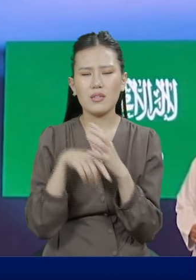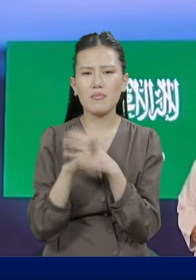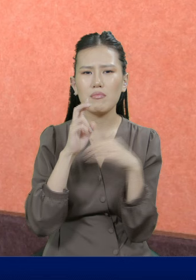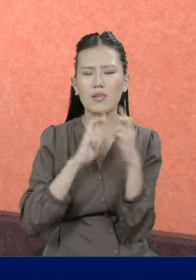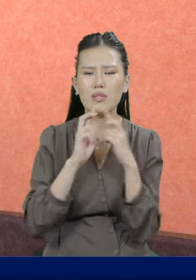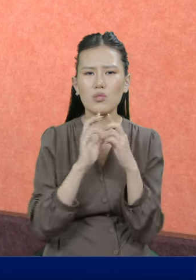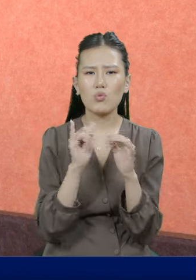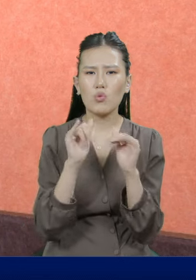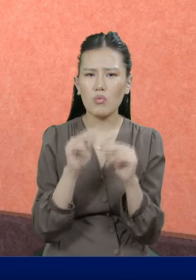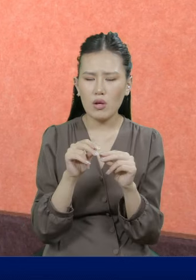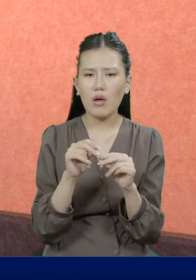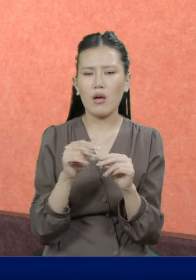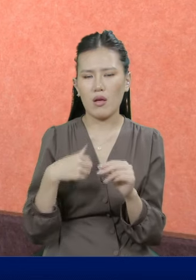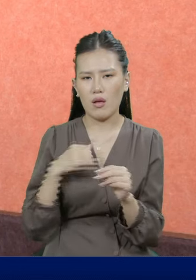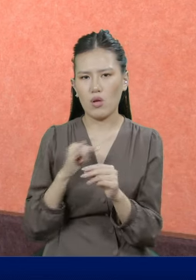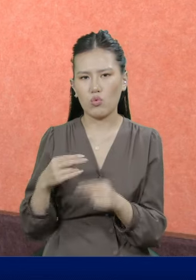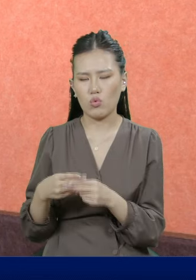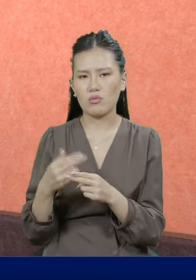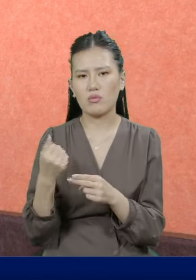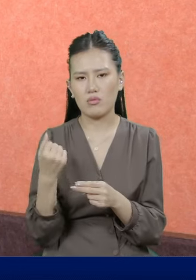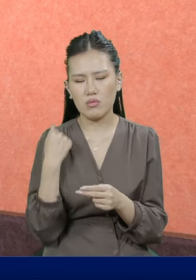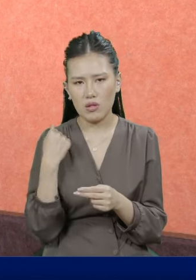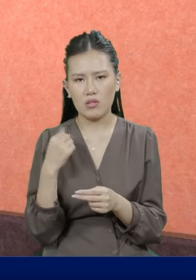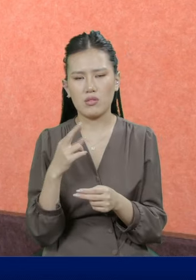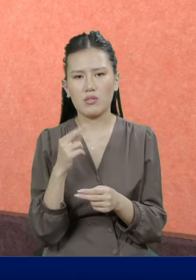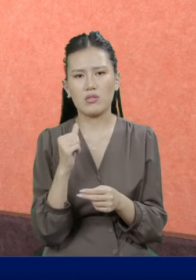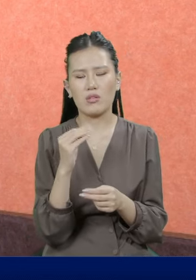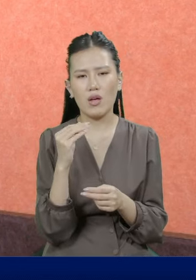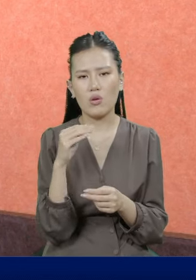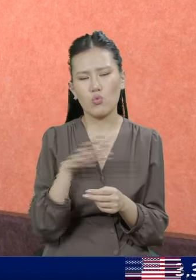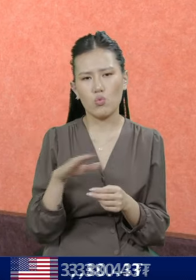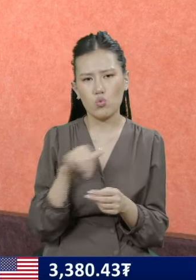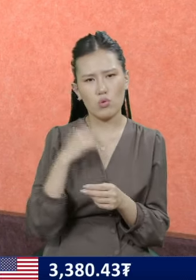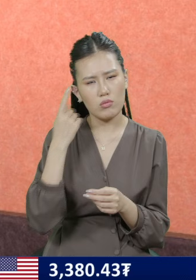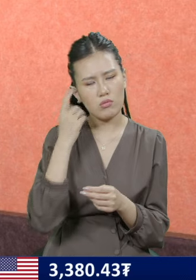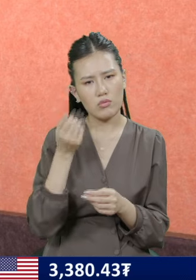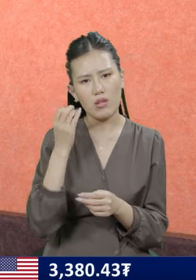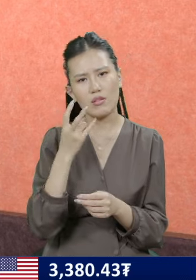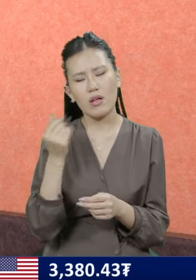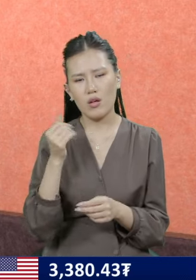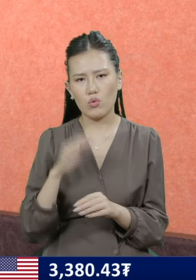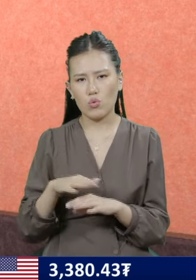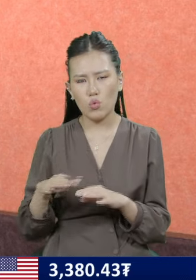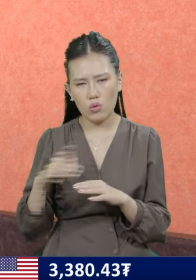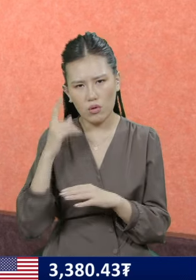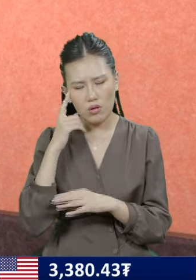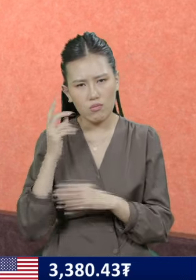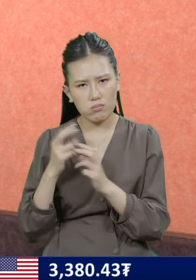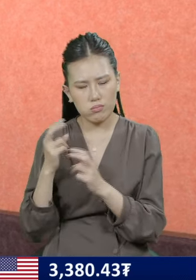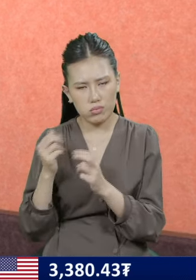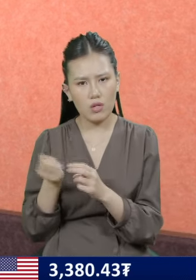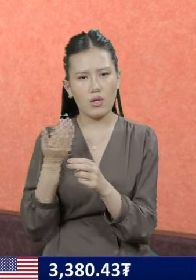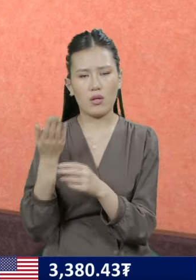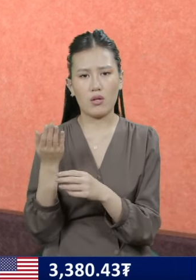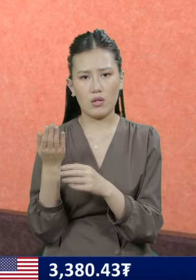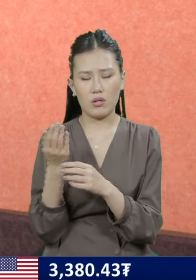бодит асуудал дээр сурагчдыг уралдуулах энэ асуудлыг одоо сурчлах, түгээн дэлгэрүүлэх,